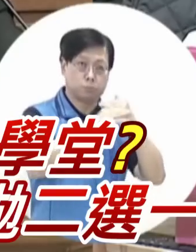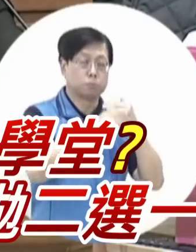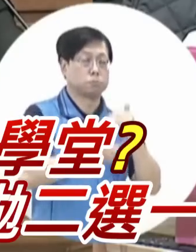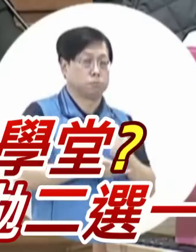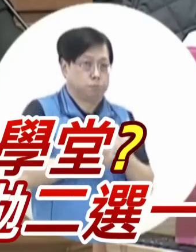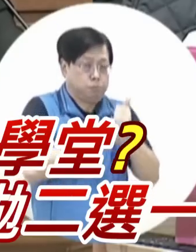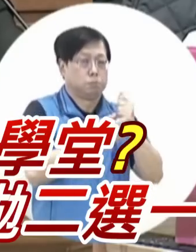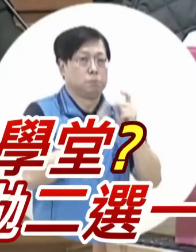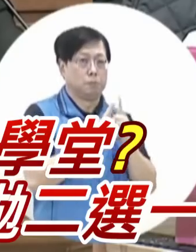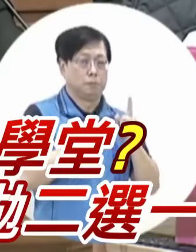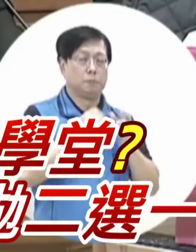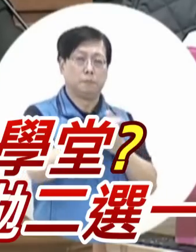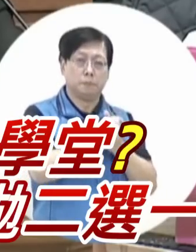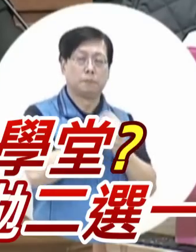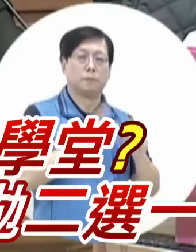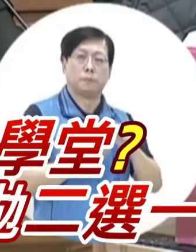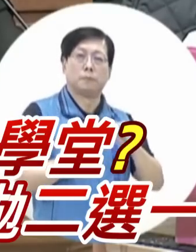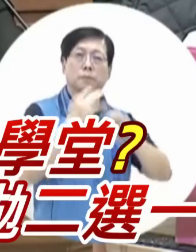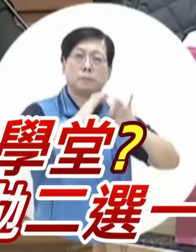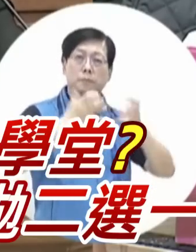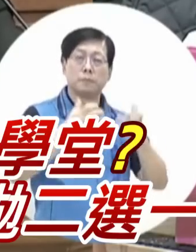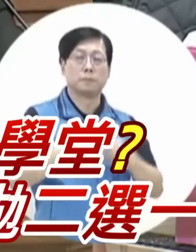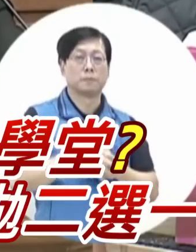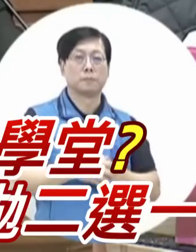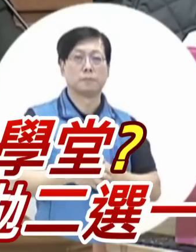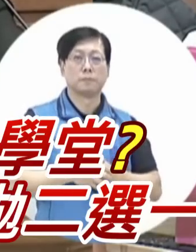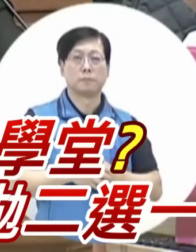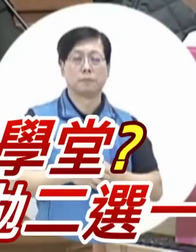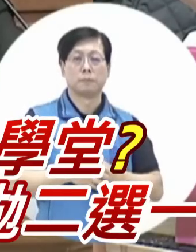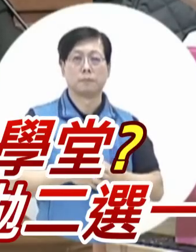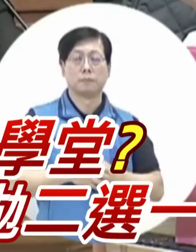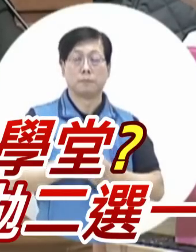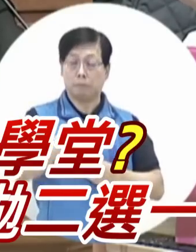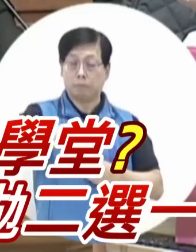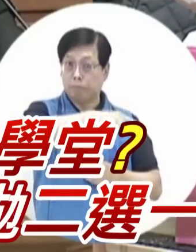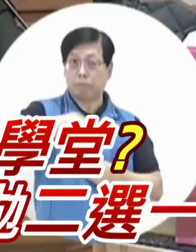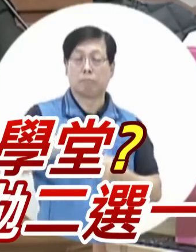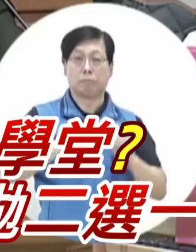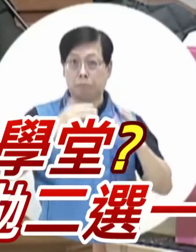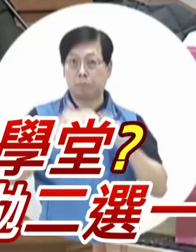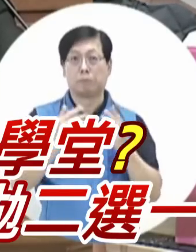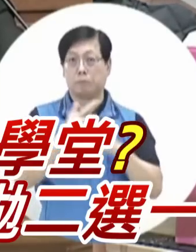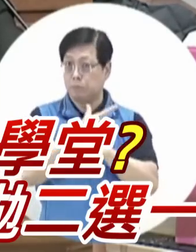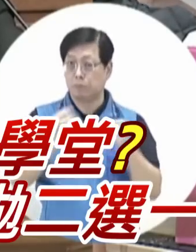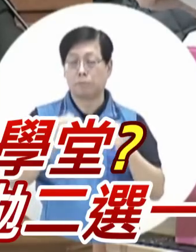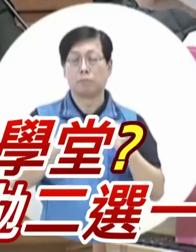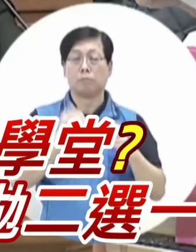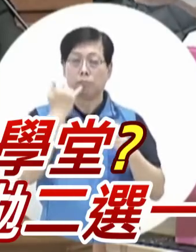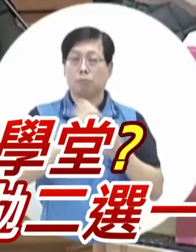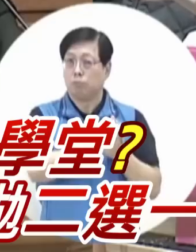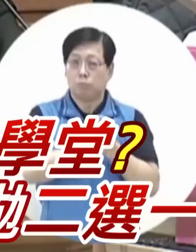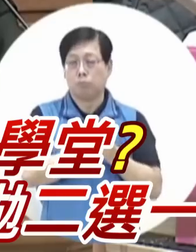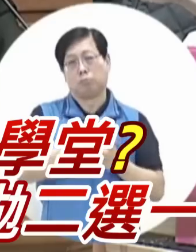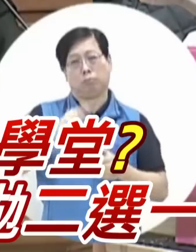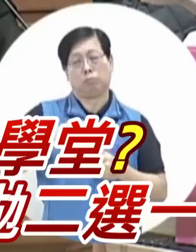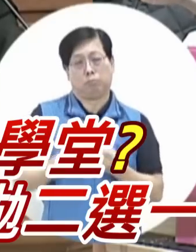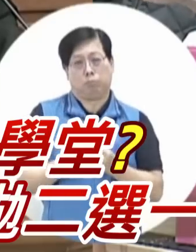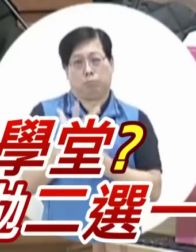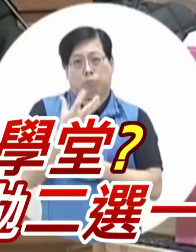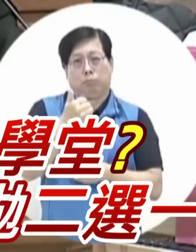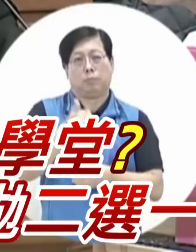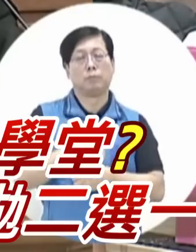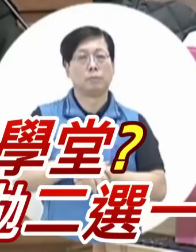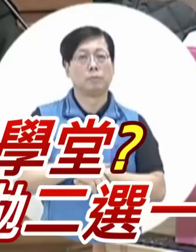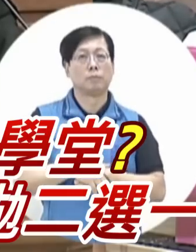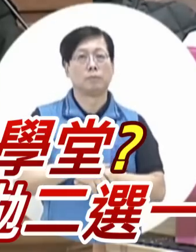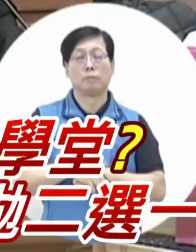善对待中华民国的 A 跟 B 都要，是不是？ 民主自由的国家。是来当我们的盟邦，是越多越好嘛？